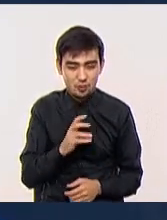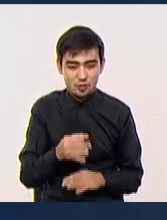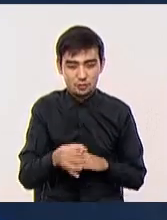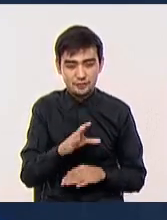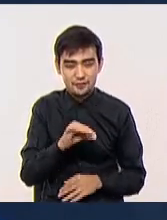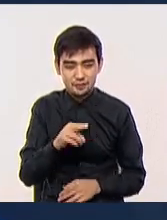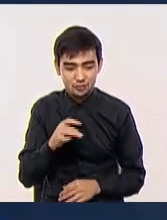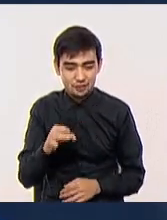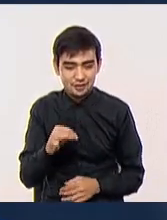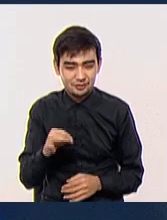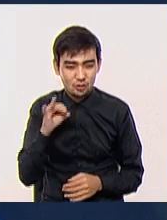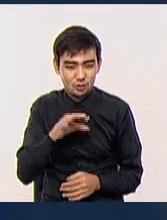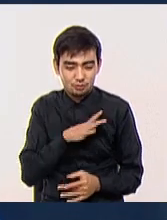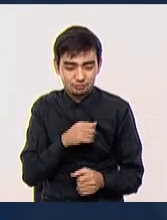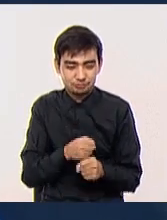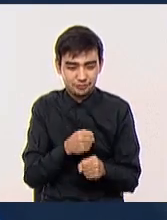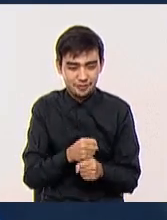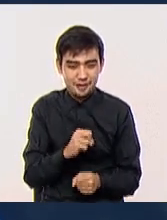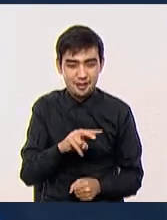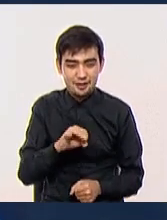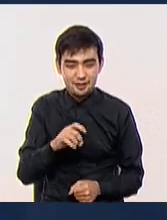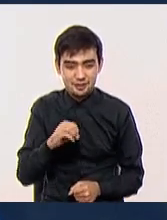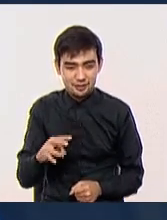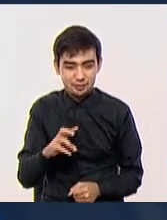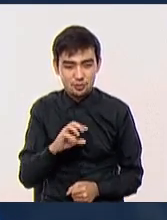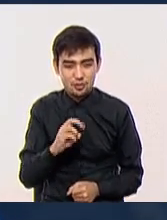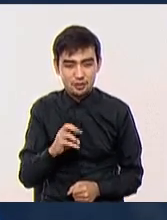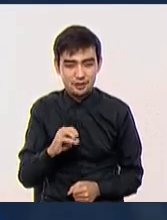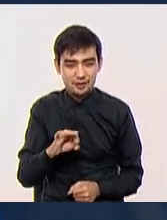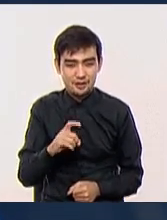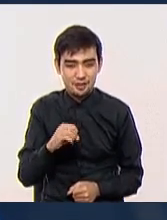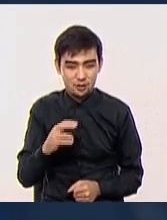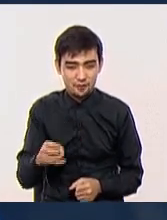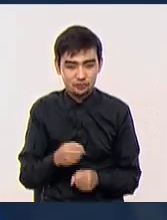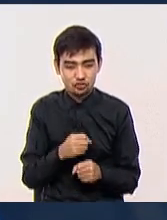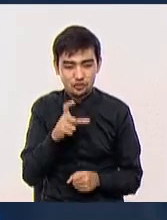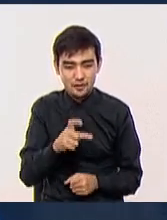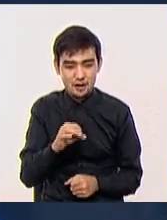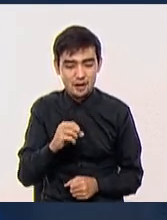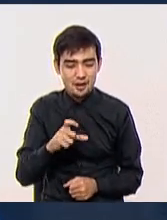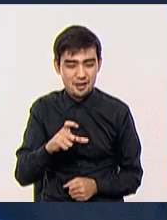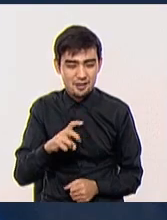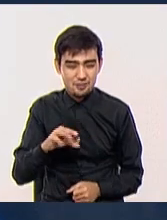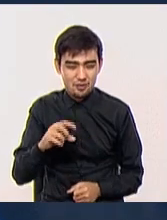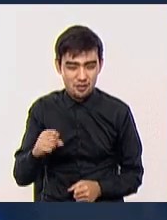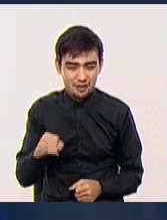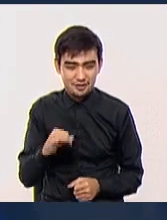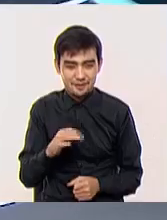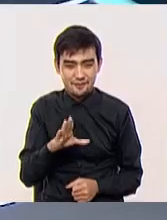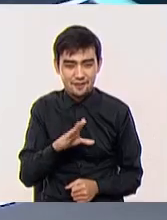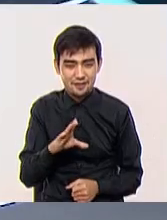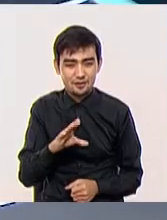Козадой. Историческое произведение называется «Алихан Букиханов. Человек-эпоха». Мы решили лично расспросить Виктора Ивановича о